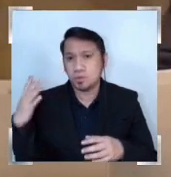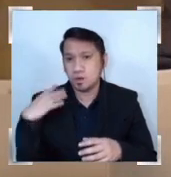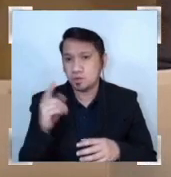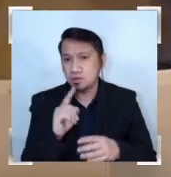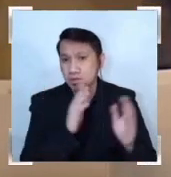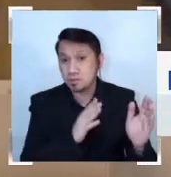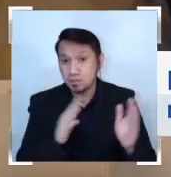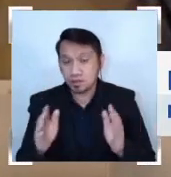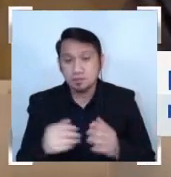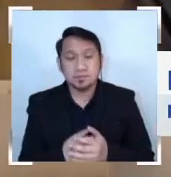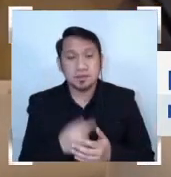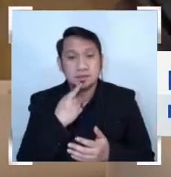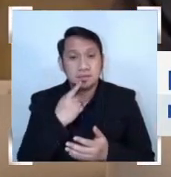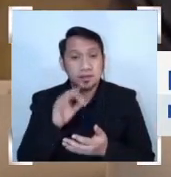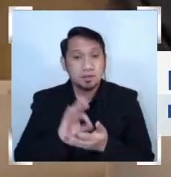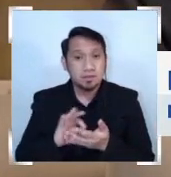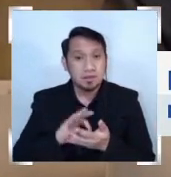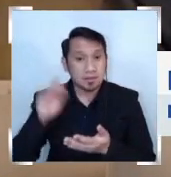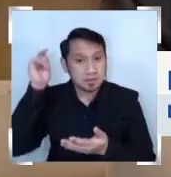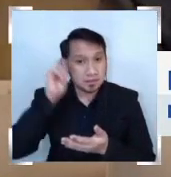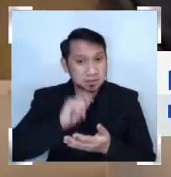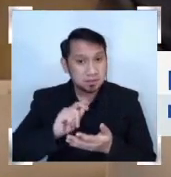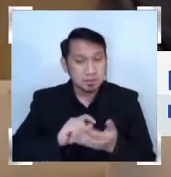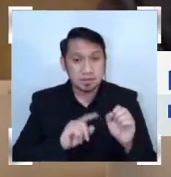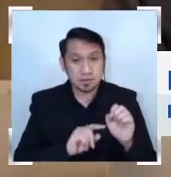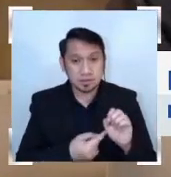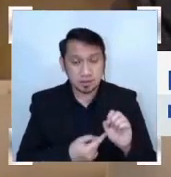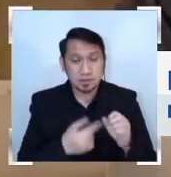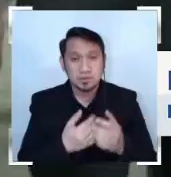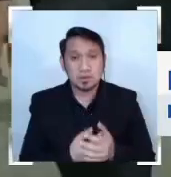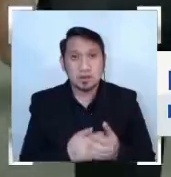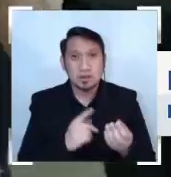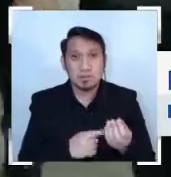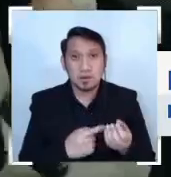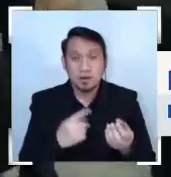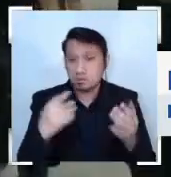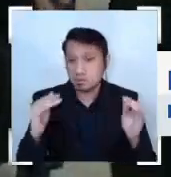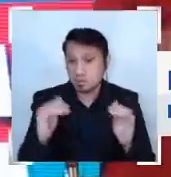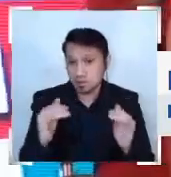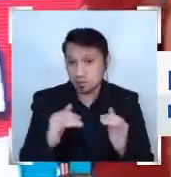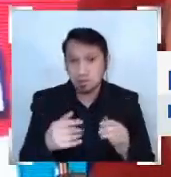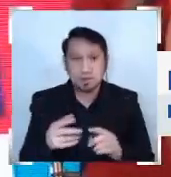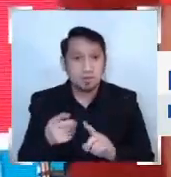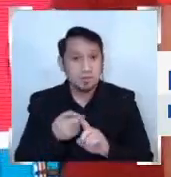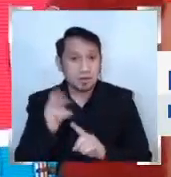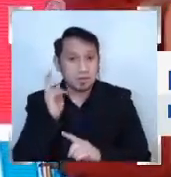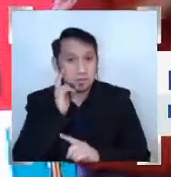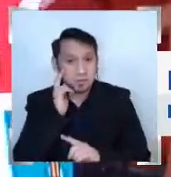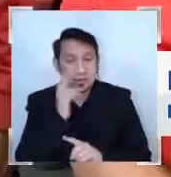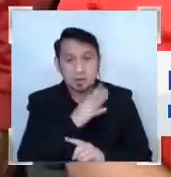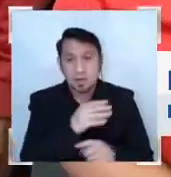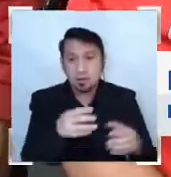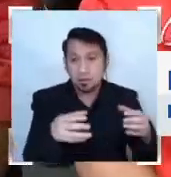kay Finance Secretary Carlos Dominguez III, sinimulan na ang transition talk sa pagitan ng economic team ng Duterte administration at ng kampo ni